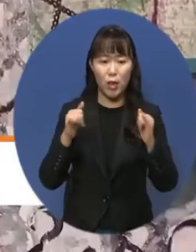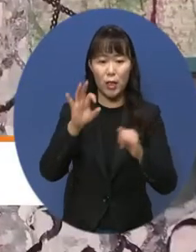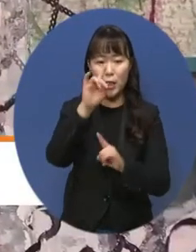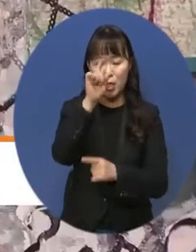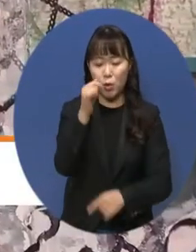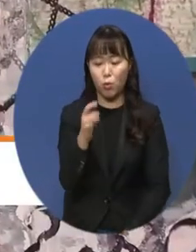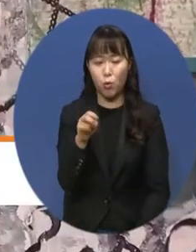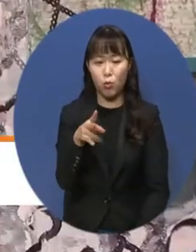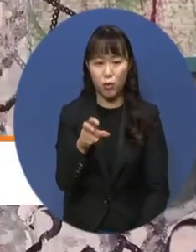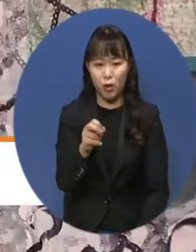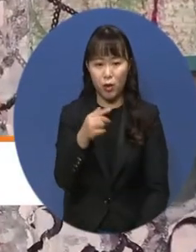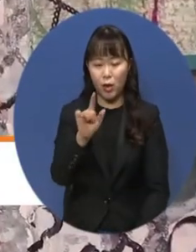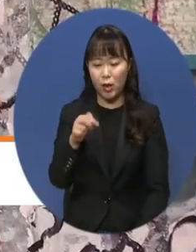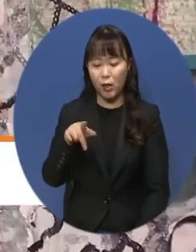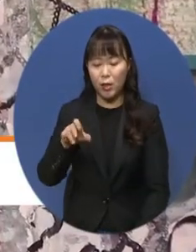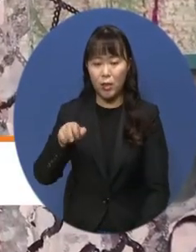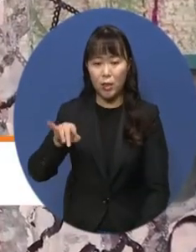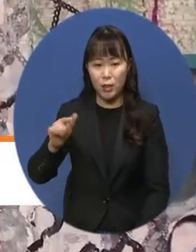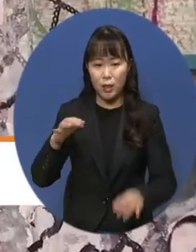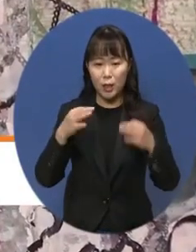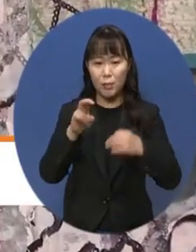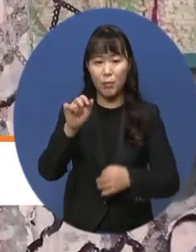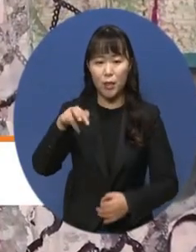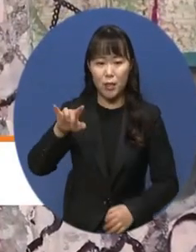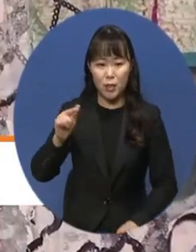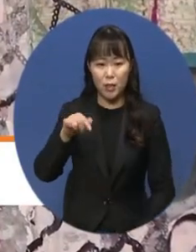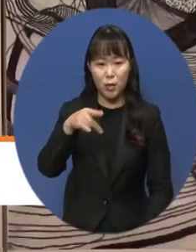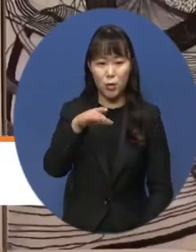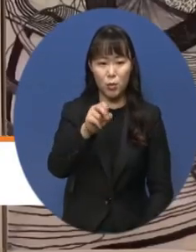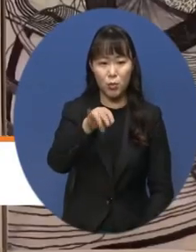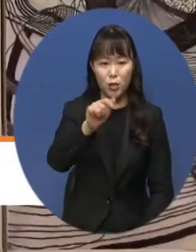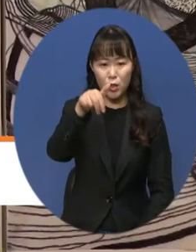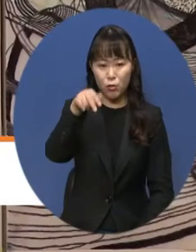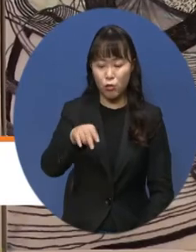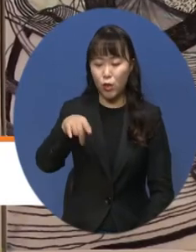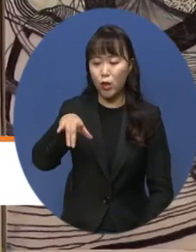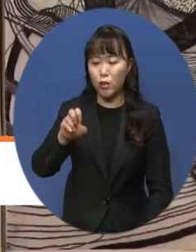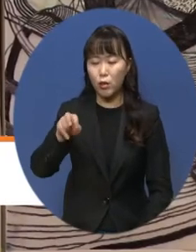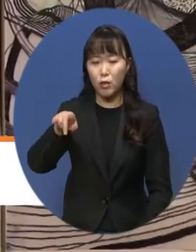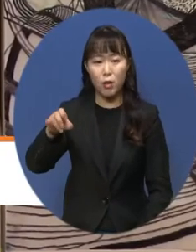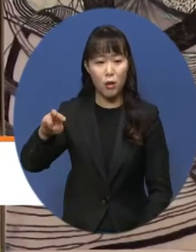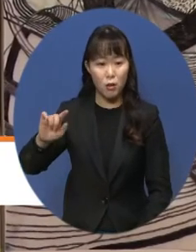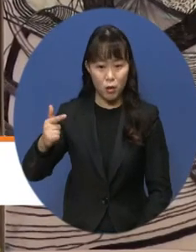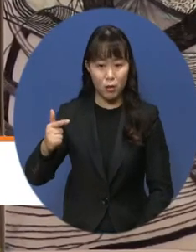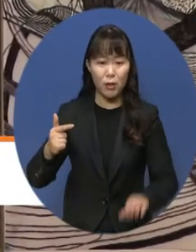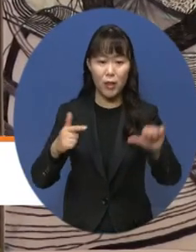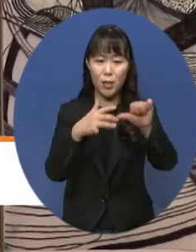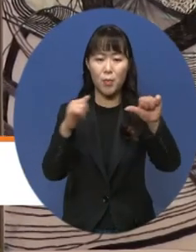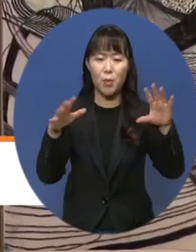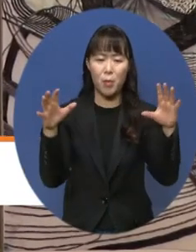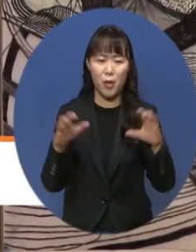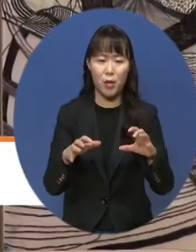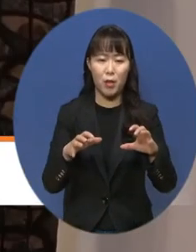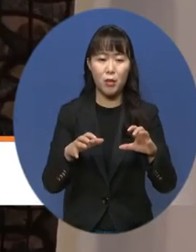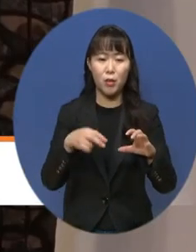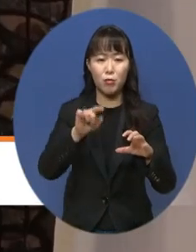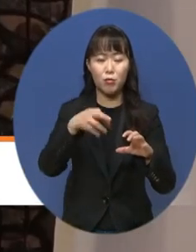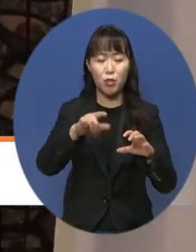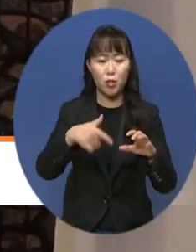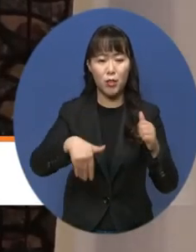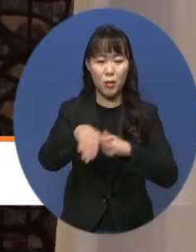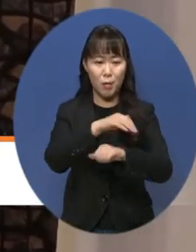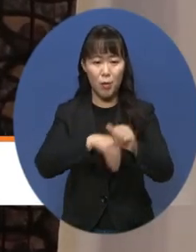이호영, 한상진, 김미진, 송신규, 정서연 등 5명의 작가들이 모여 순천 생태도시